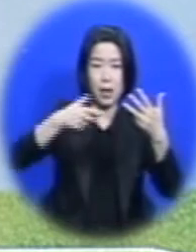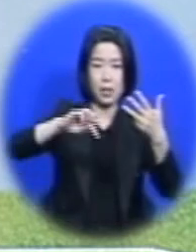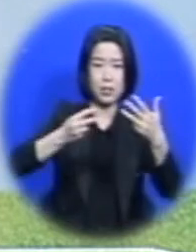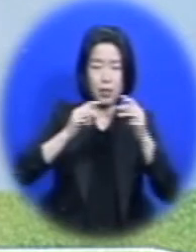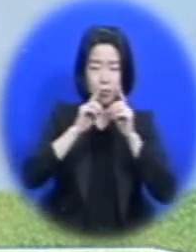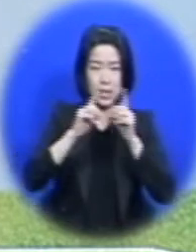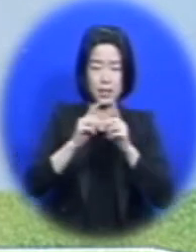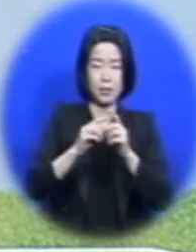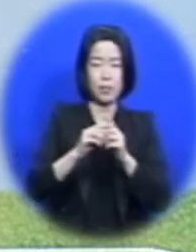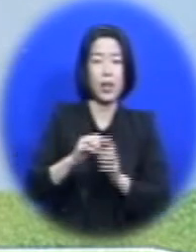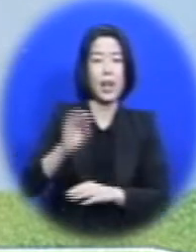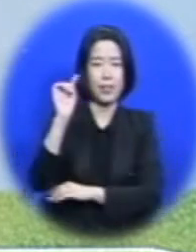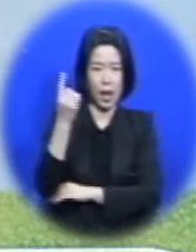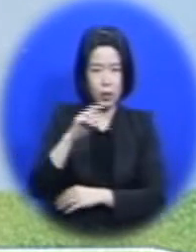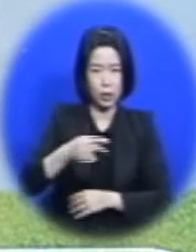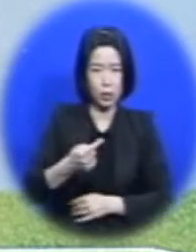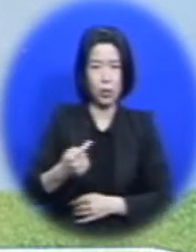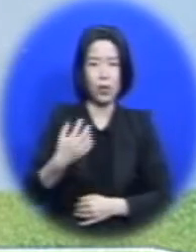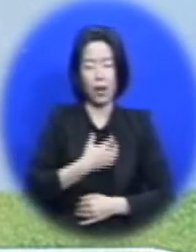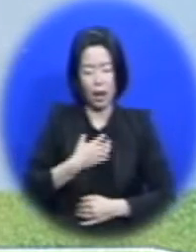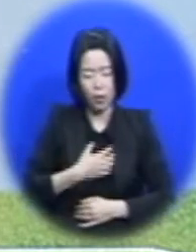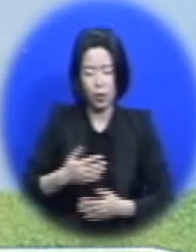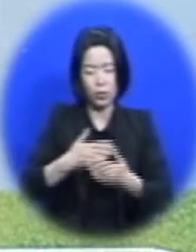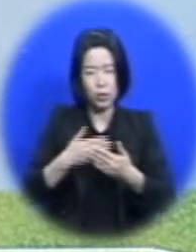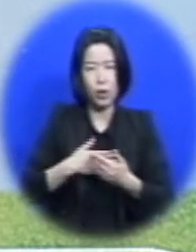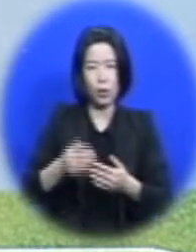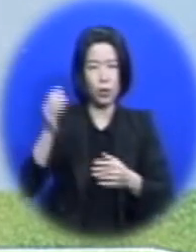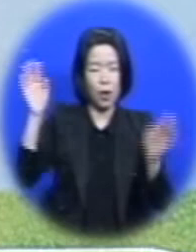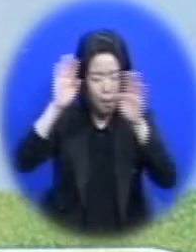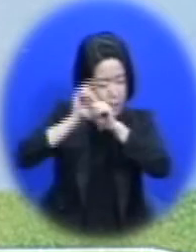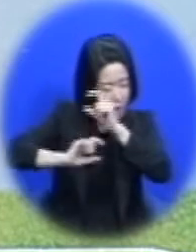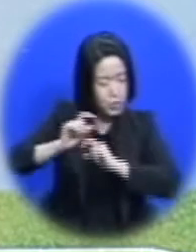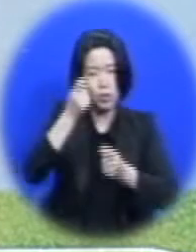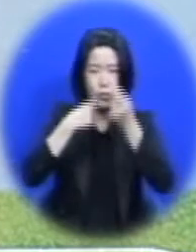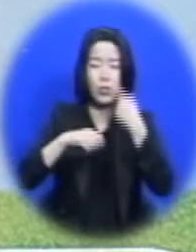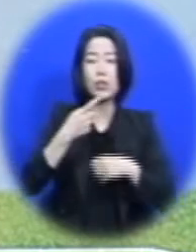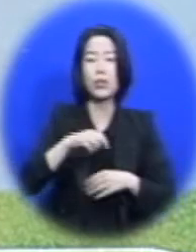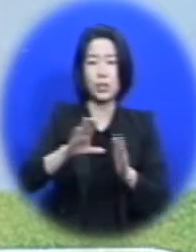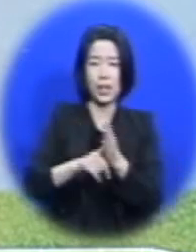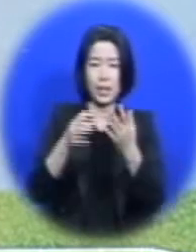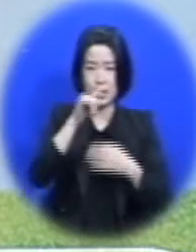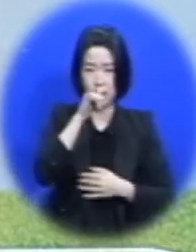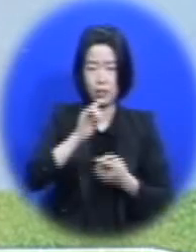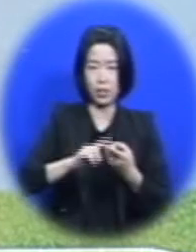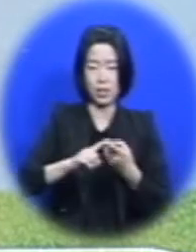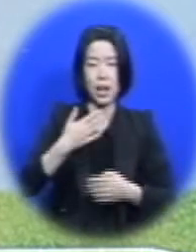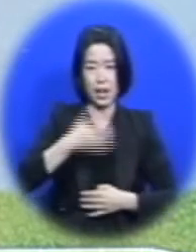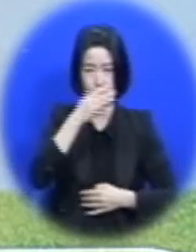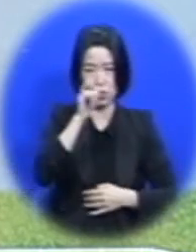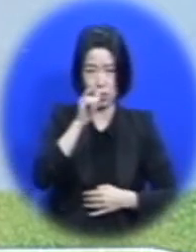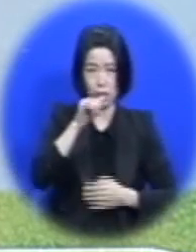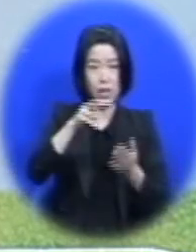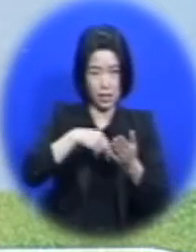다윗도 괴로워했고 두려워 했고 반 세대로 꿇었던 때가 있었던 것을 알 수 있습니다 한번 읽어